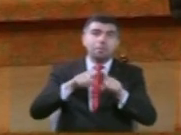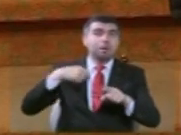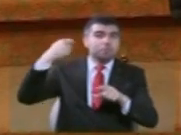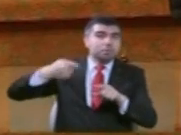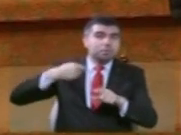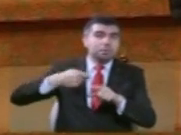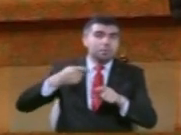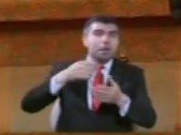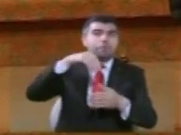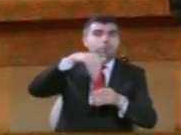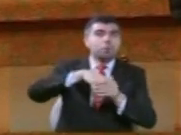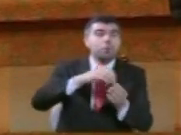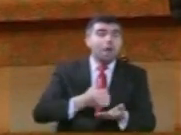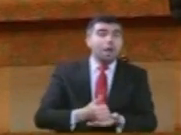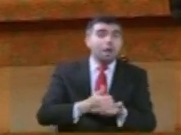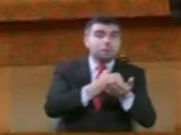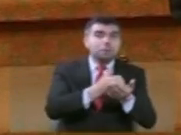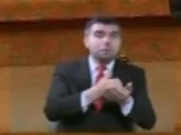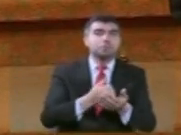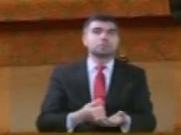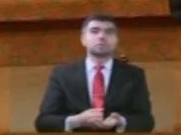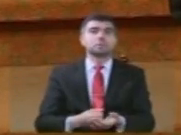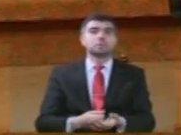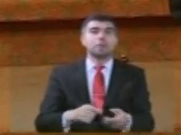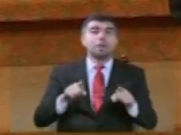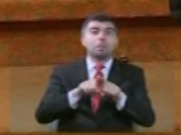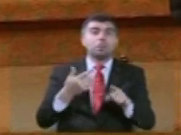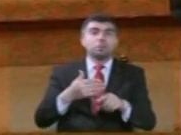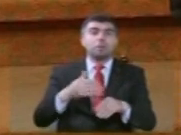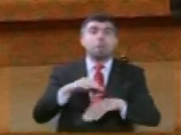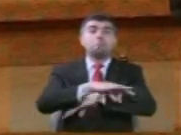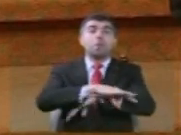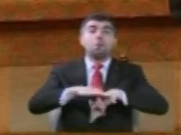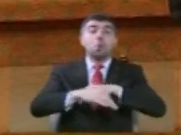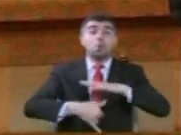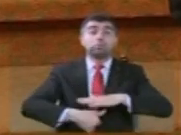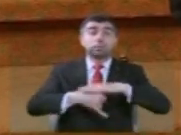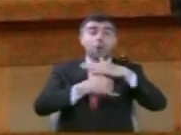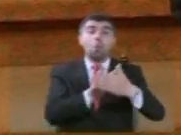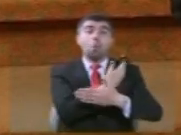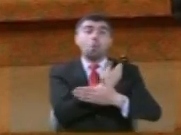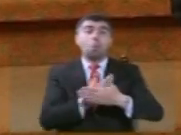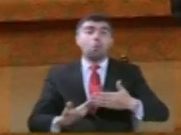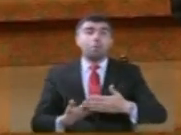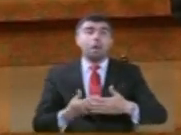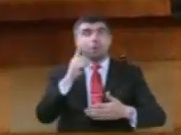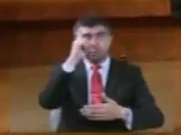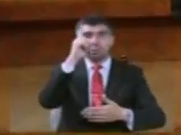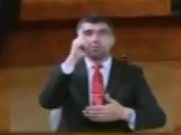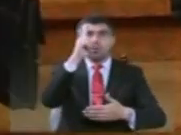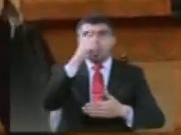هذا الصندوق. الآن يوجد لدى الأمل العام الحكومة، أرجو أن يعرض عليكم إن شاء الله تعالى